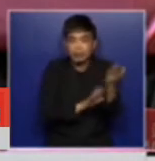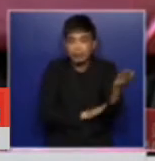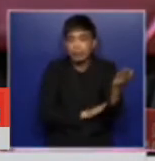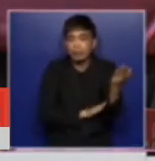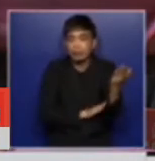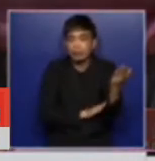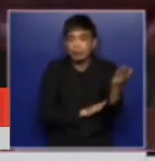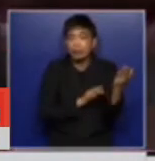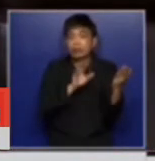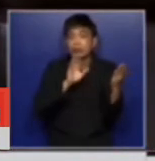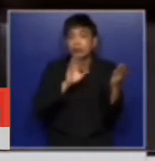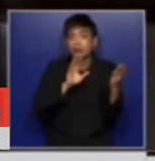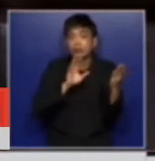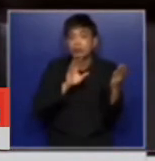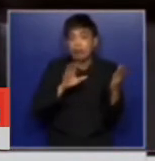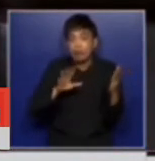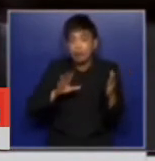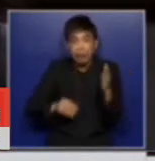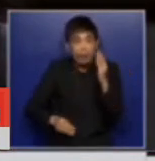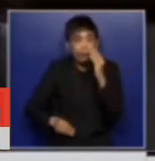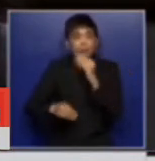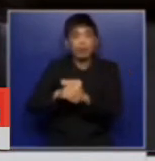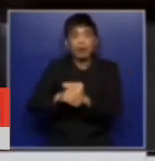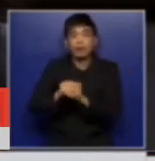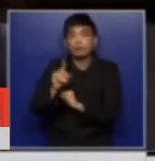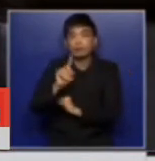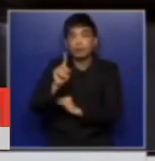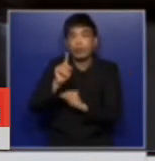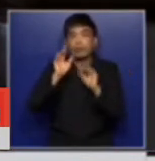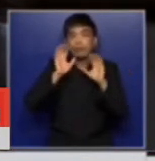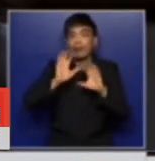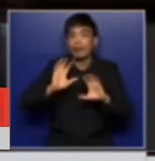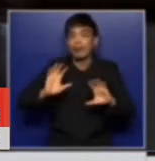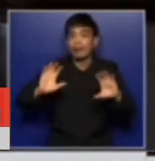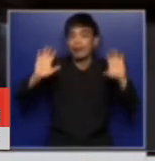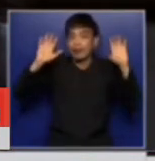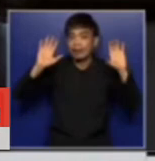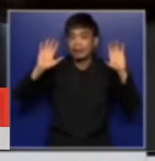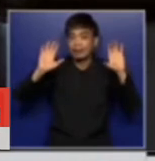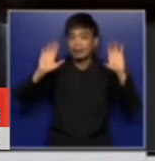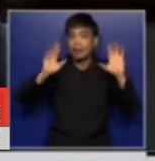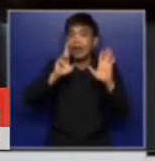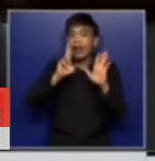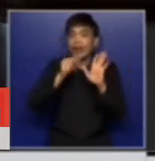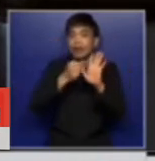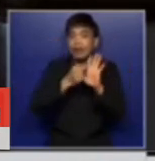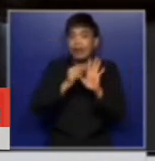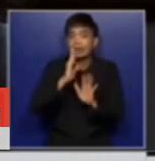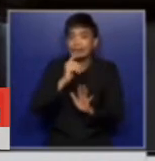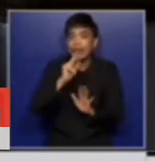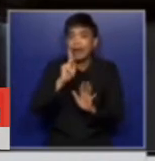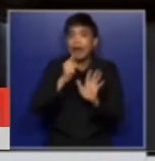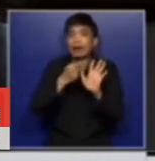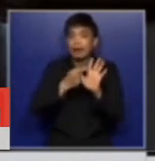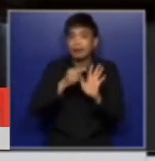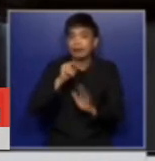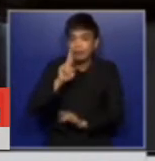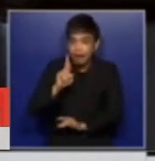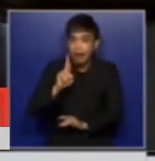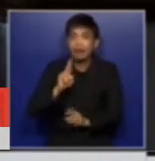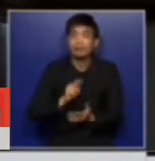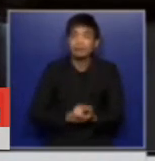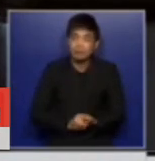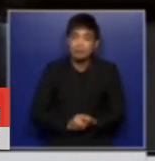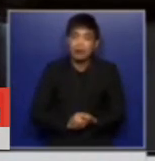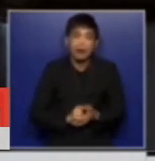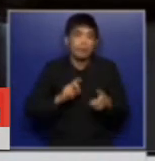เพิ่มความเป็นรัฐราชการมันเลยทำให้ในส่วนของรายจ่ายประจ